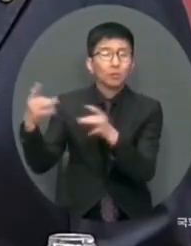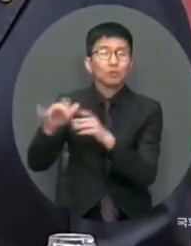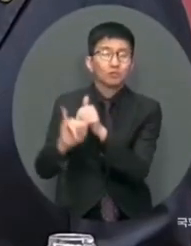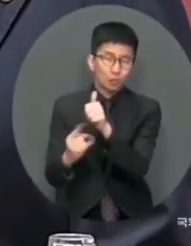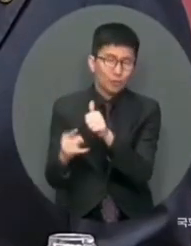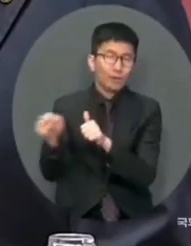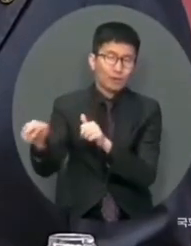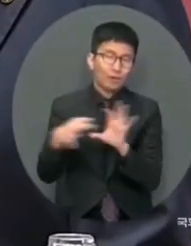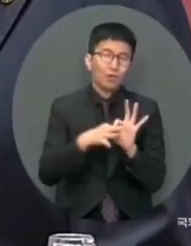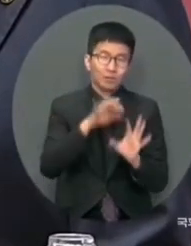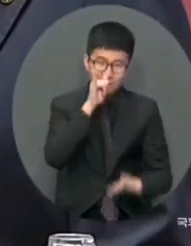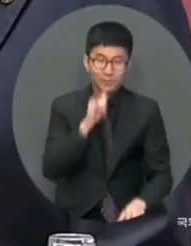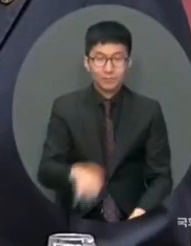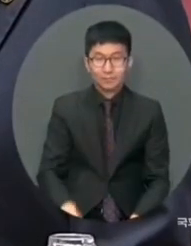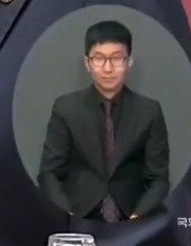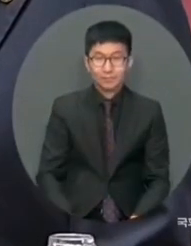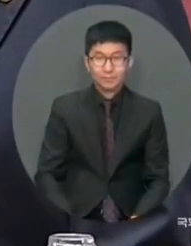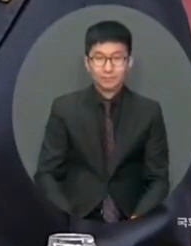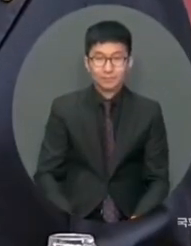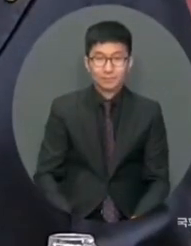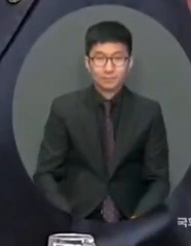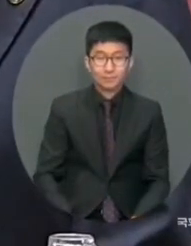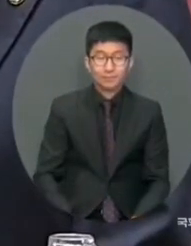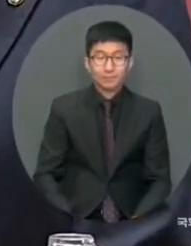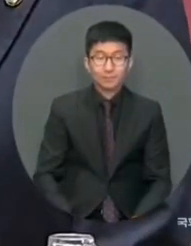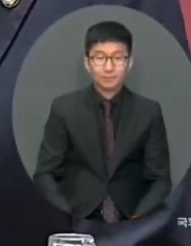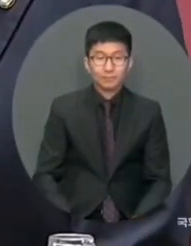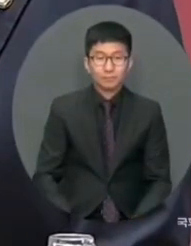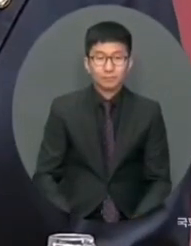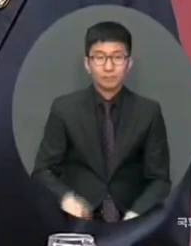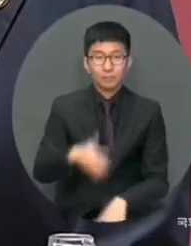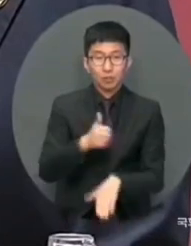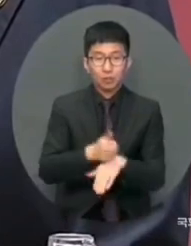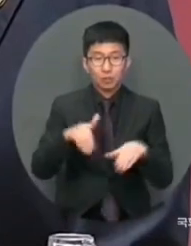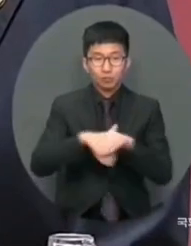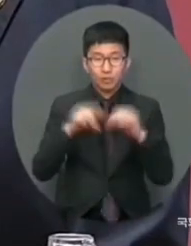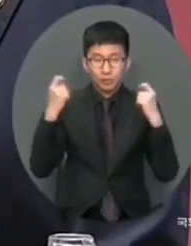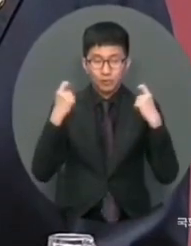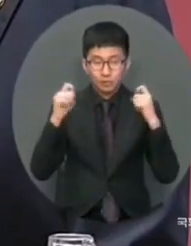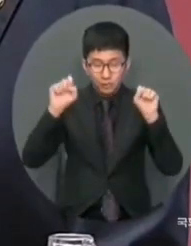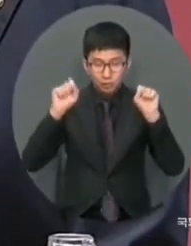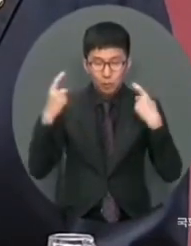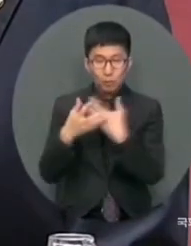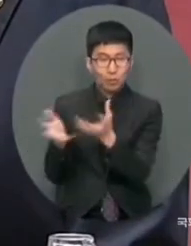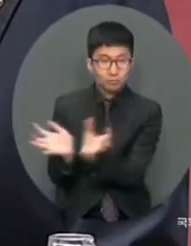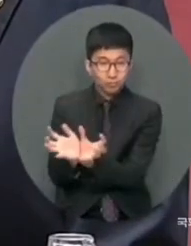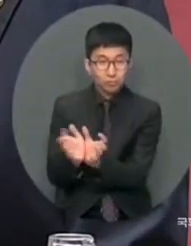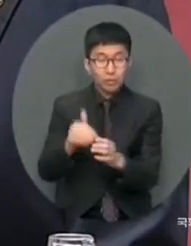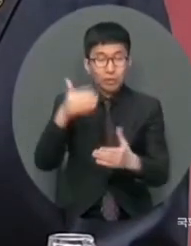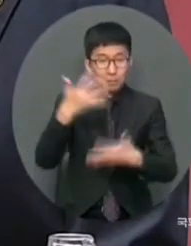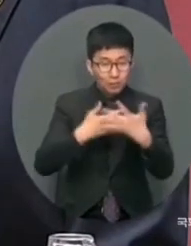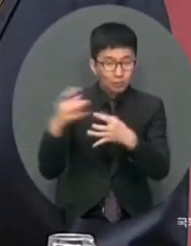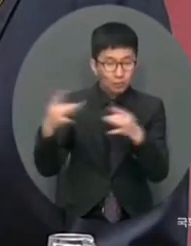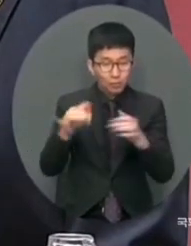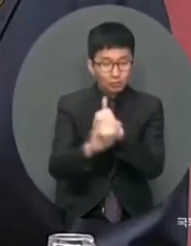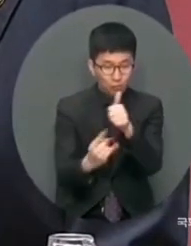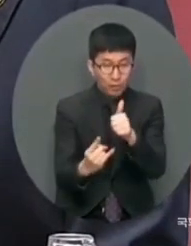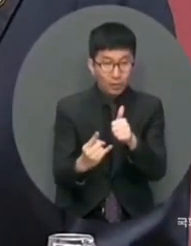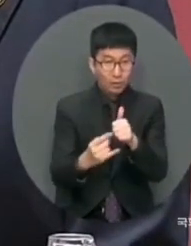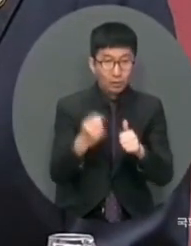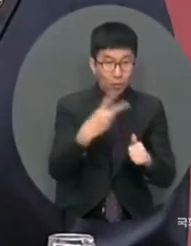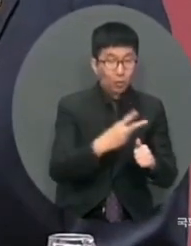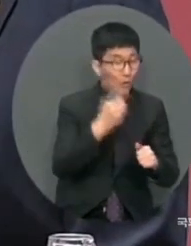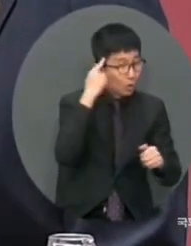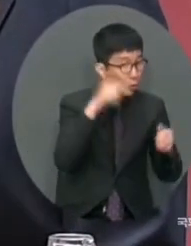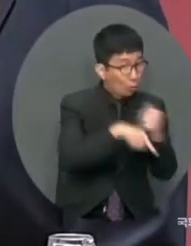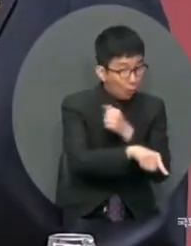저는 된다 이렇게 생각을 하고 있습니다. 따라서 문화관광부, 방송통신위원회, 과학기술정통부,